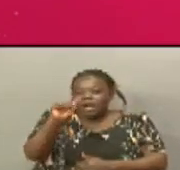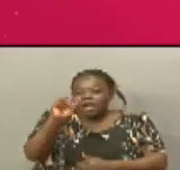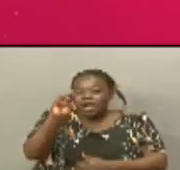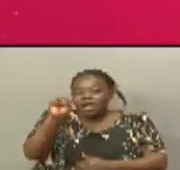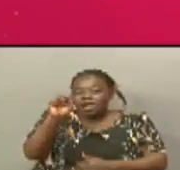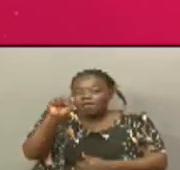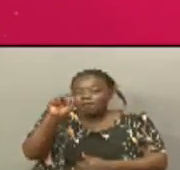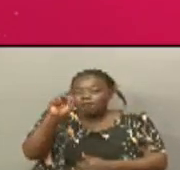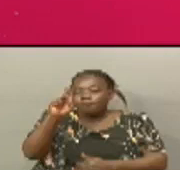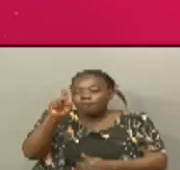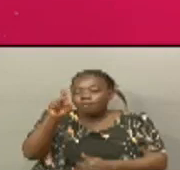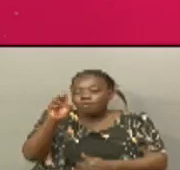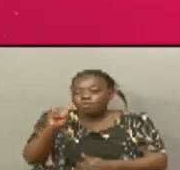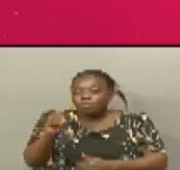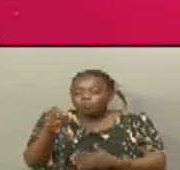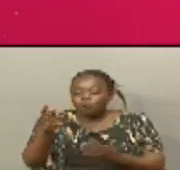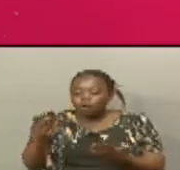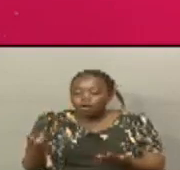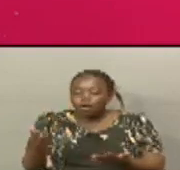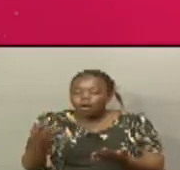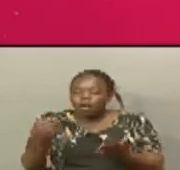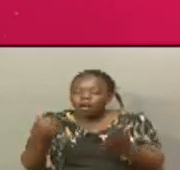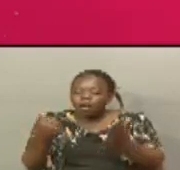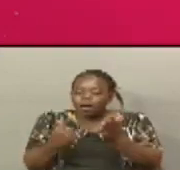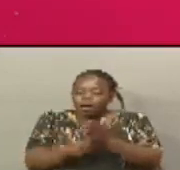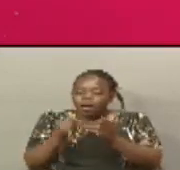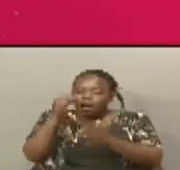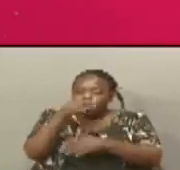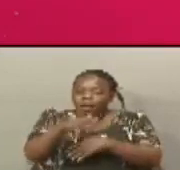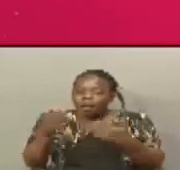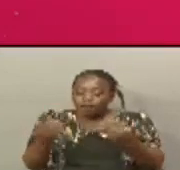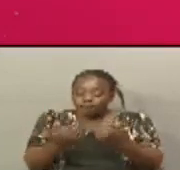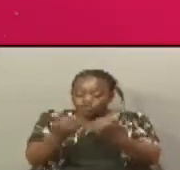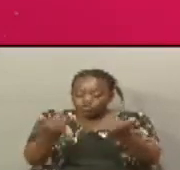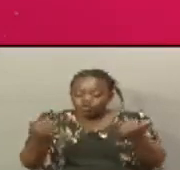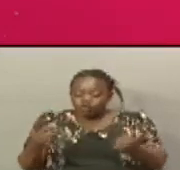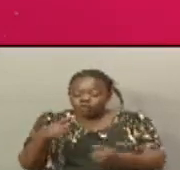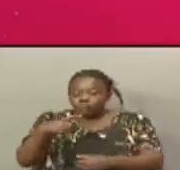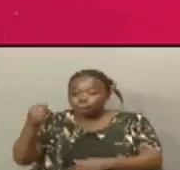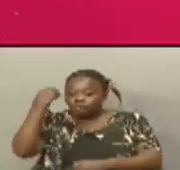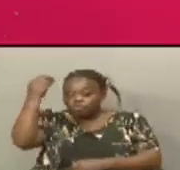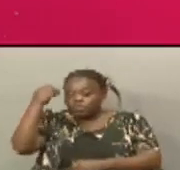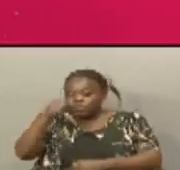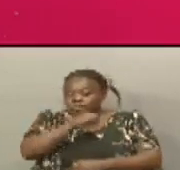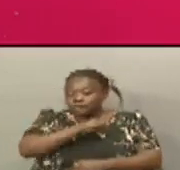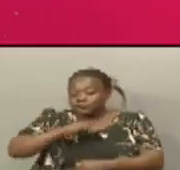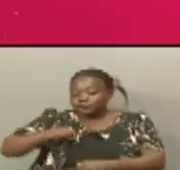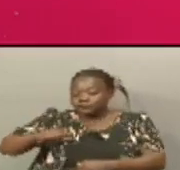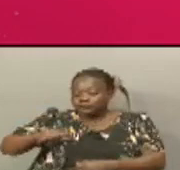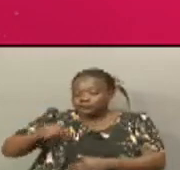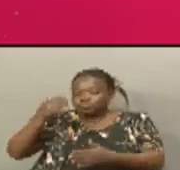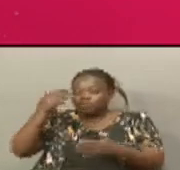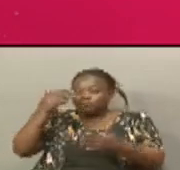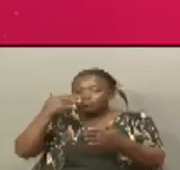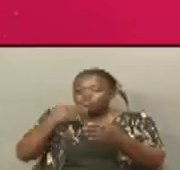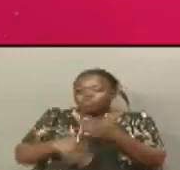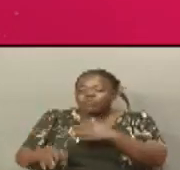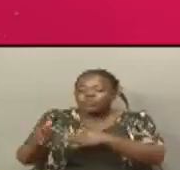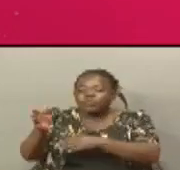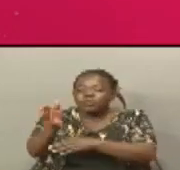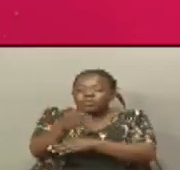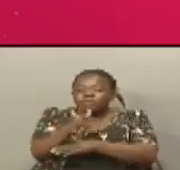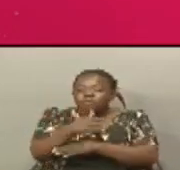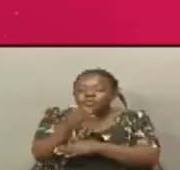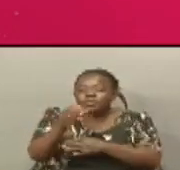kigoye weezinge oluvannyuma lw'abamulekuwa okuddukira mu kkooti nga bawakanya ekya Ambassador James Amoko